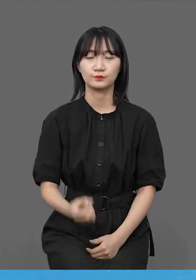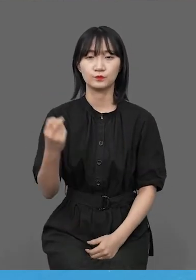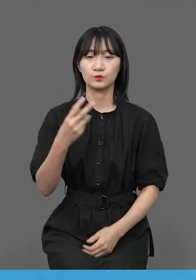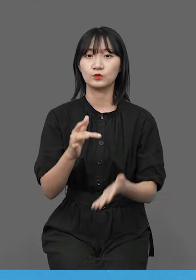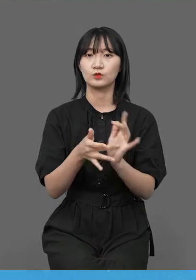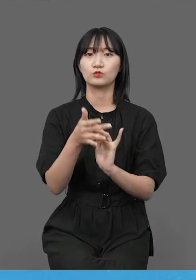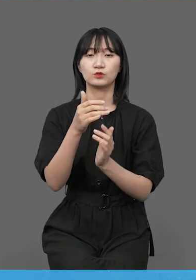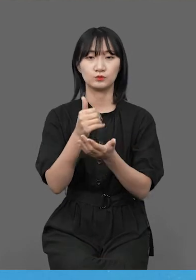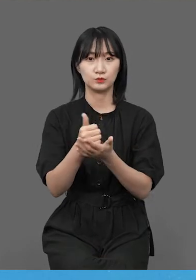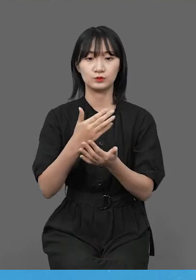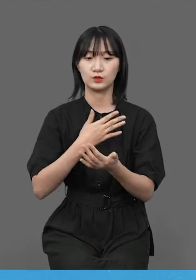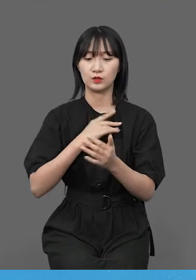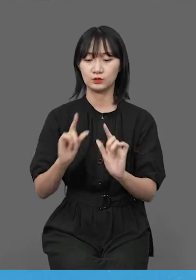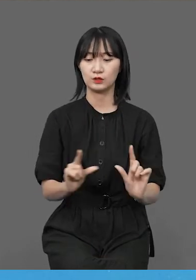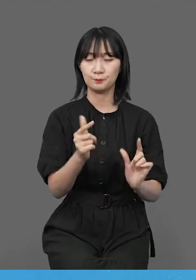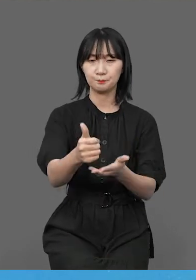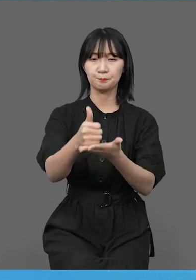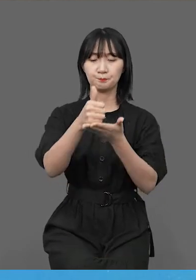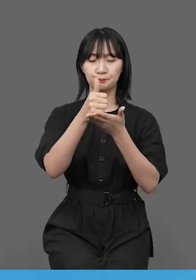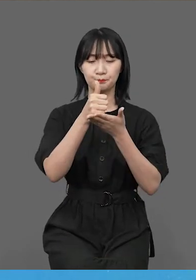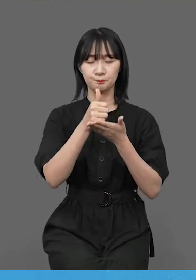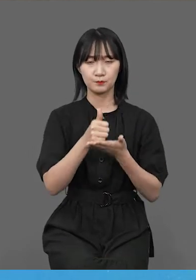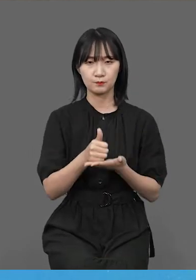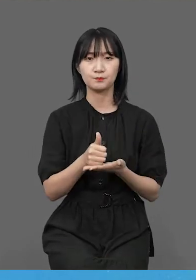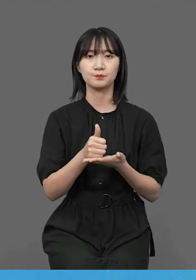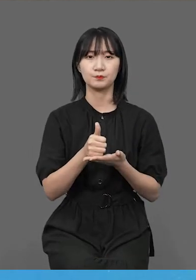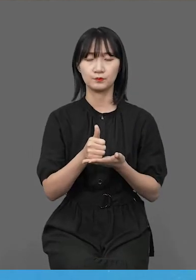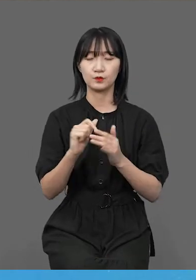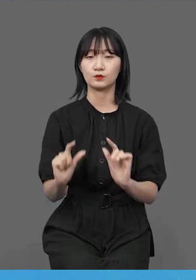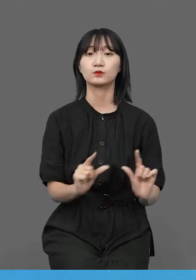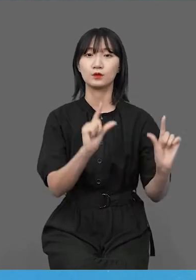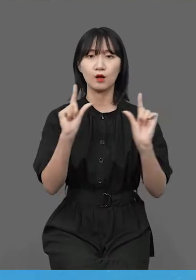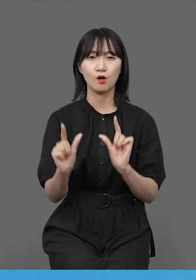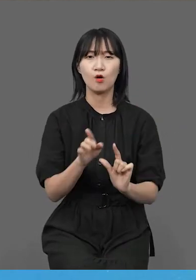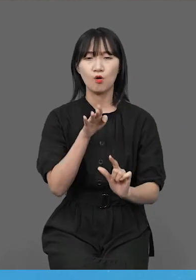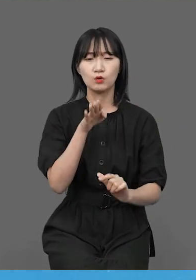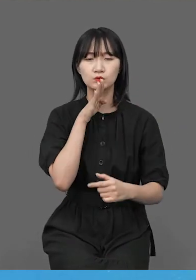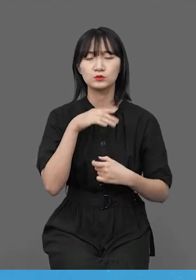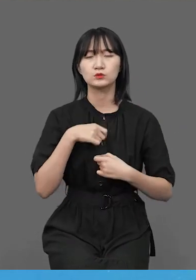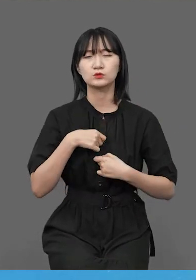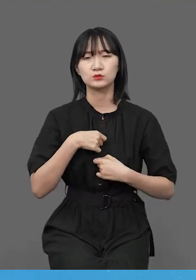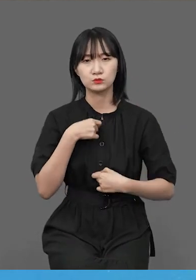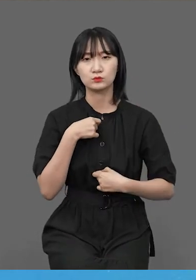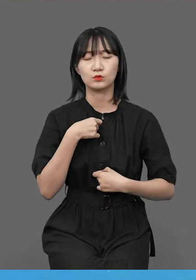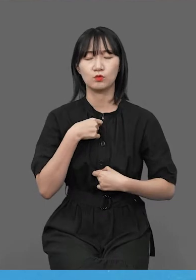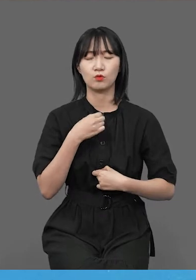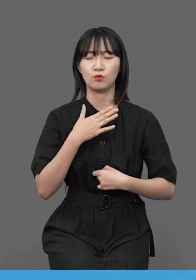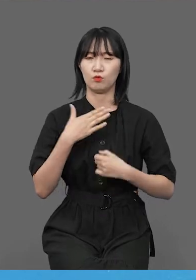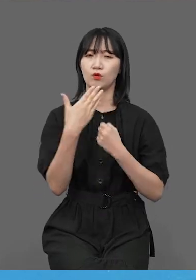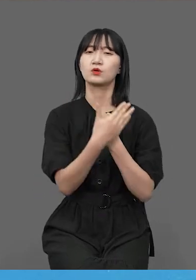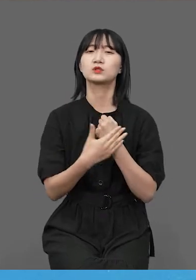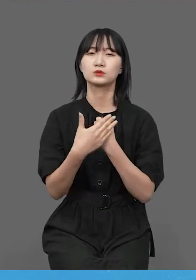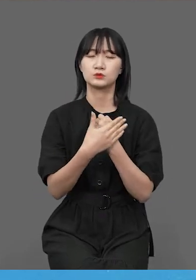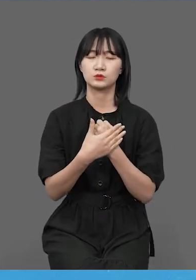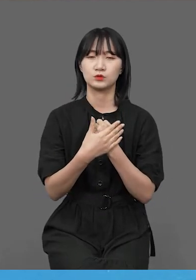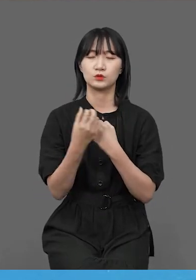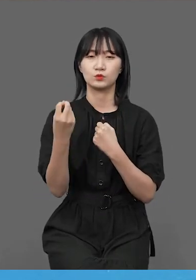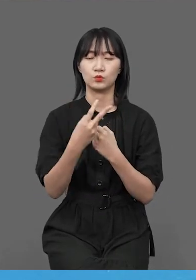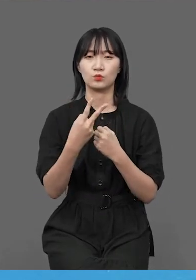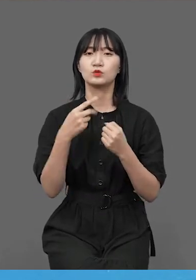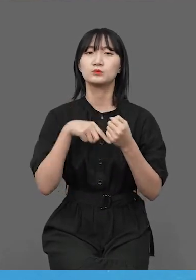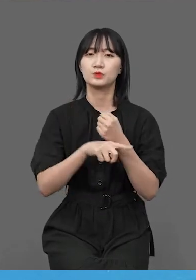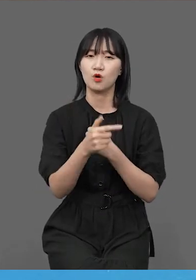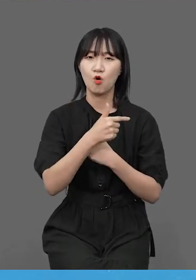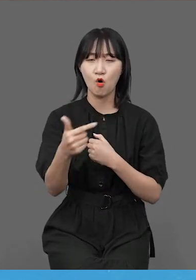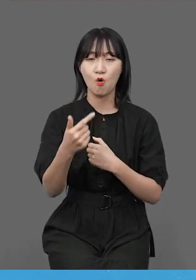그 예수님을 제 삶의 중심에 모셔서 살아가는 것이 진정한 제 삶의 의미라는 것을 발견하게